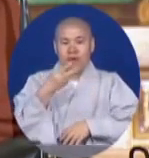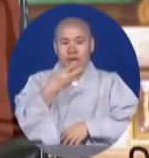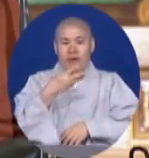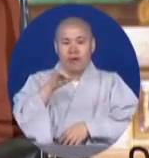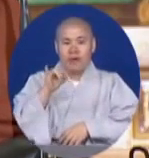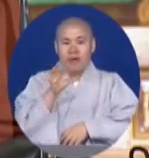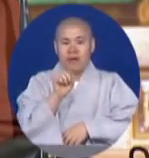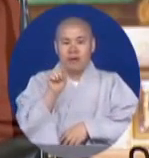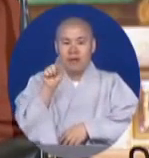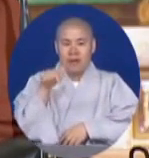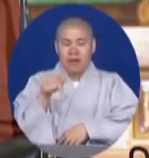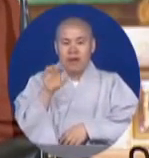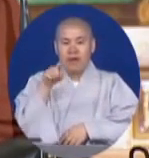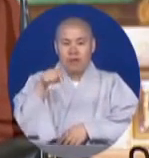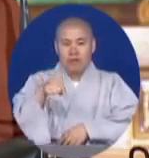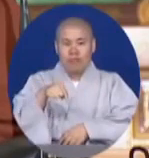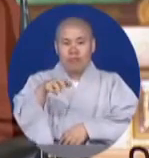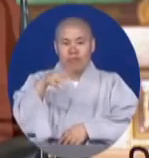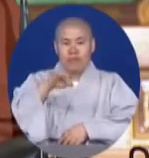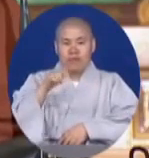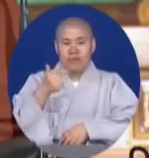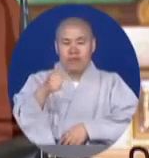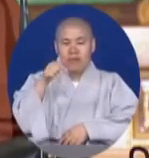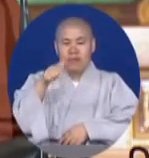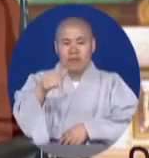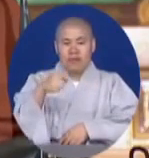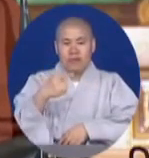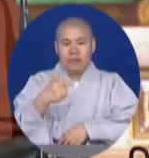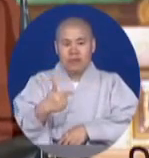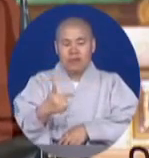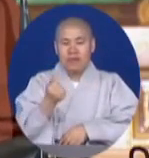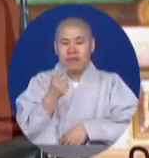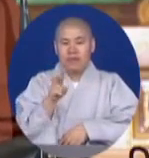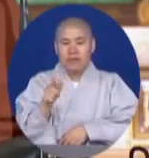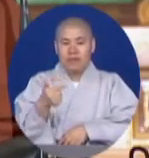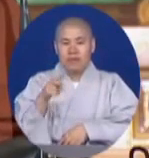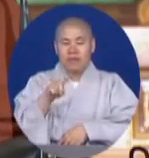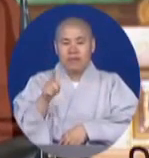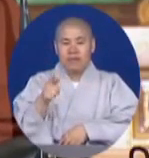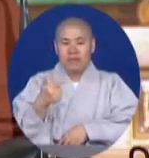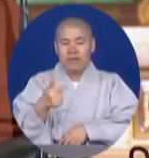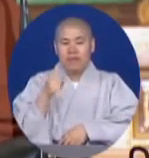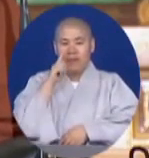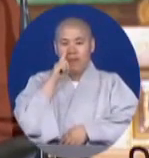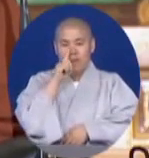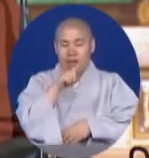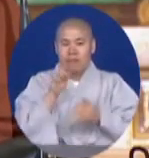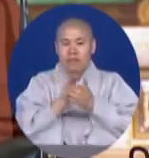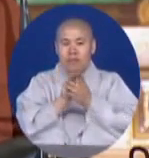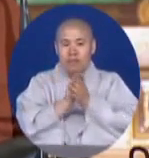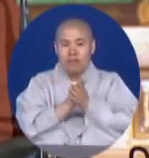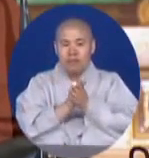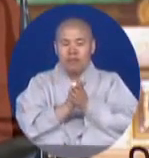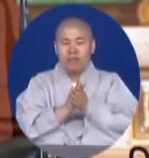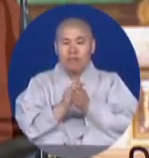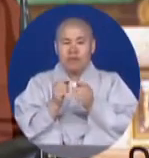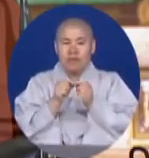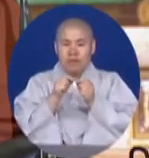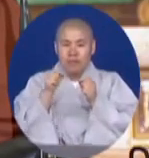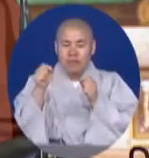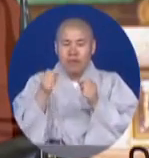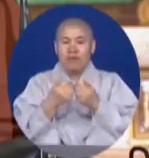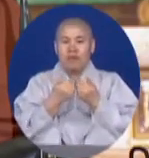원리아구하고 친근현선이라 이렇게 시작을 합니다. 악한 벗은 멀리 여의고, 원리